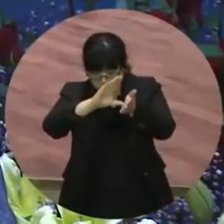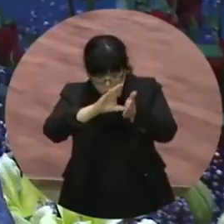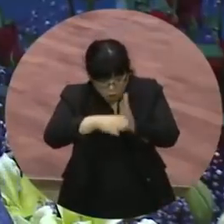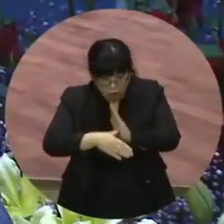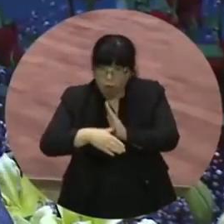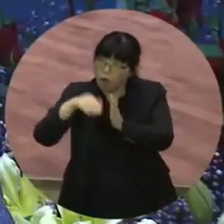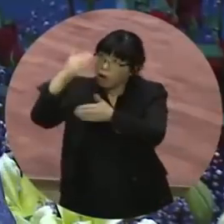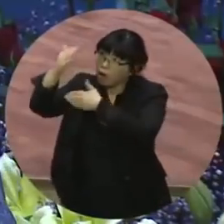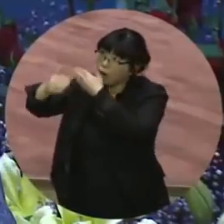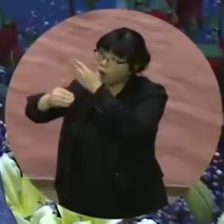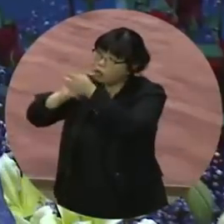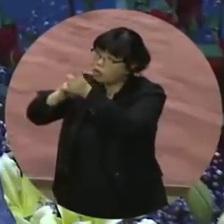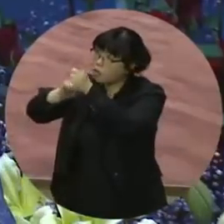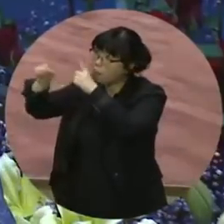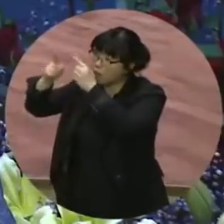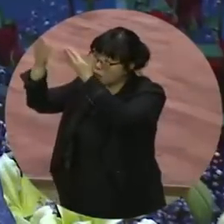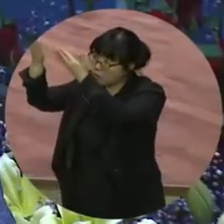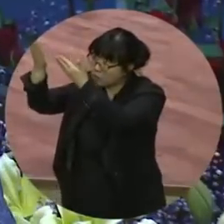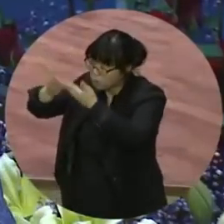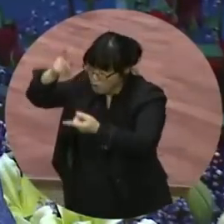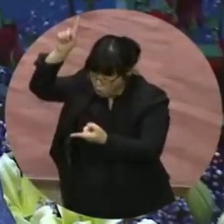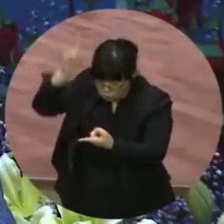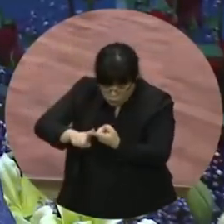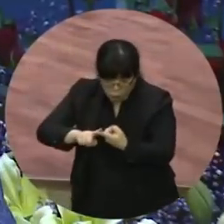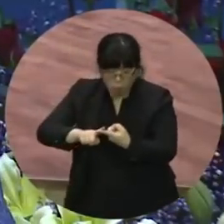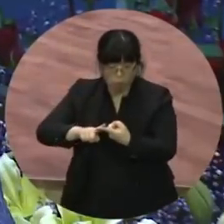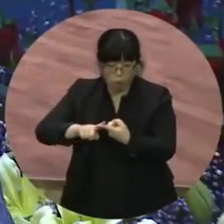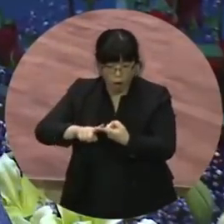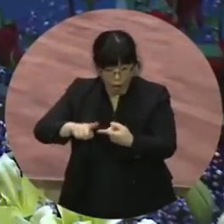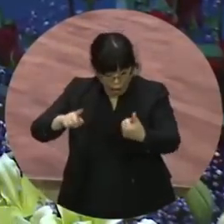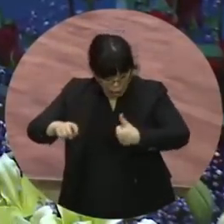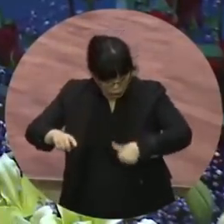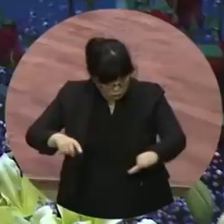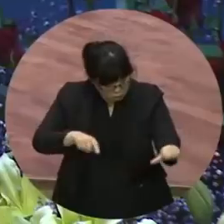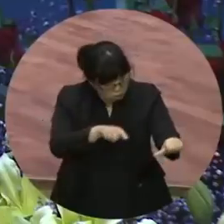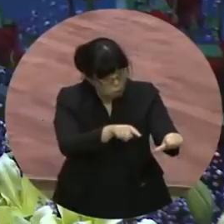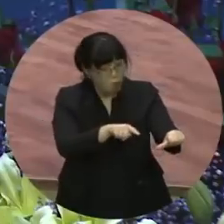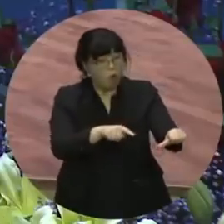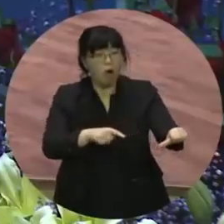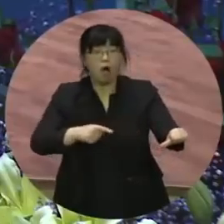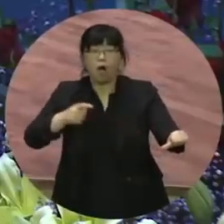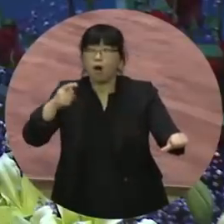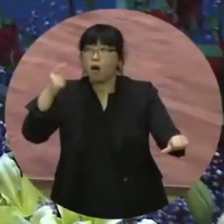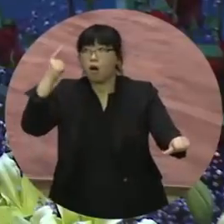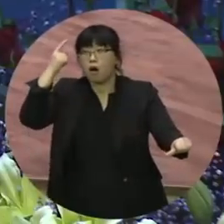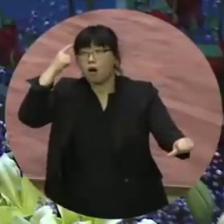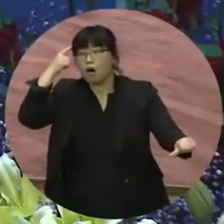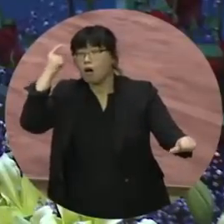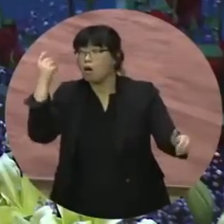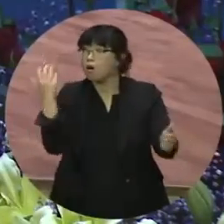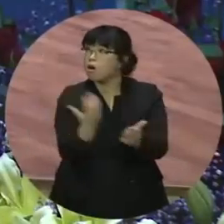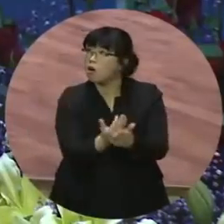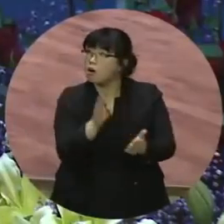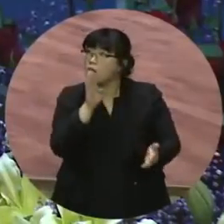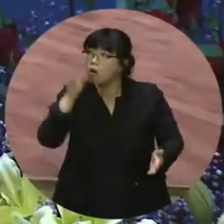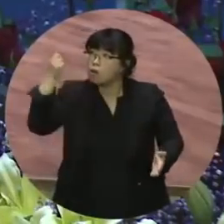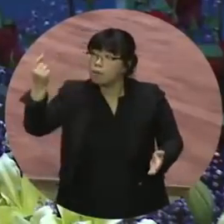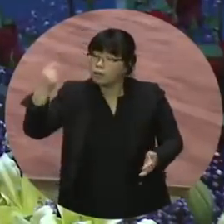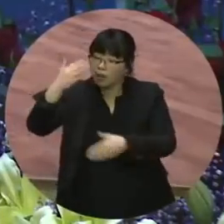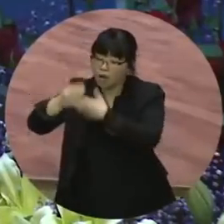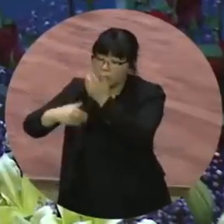이루시는 분이시구나. 자기가 볼 때 불가능한데 말씀하신 것을 그대로